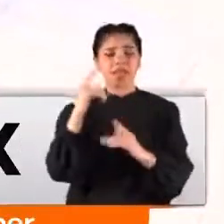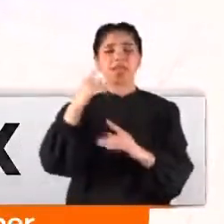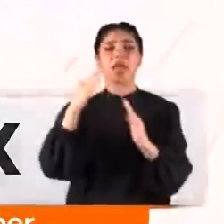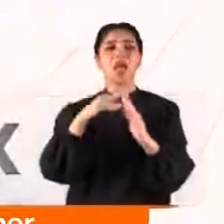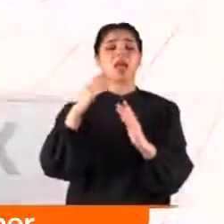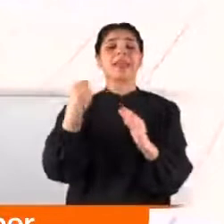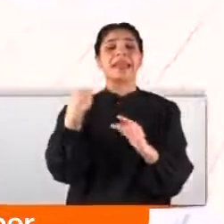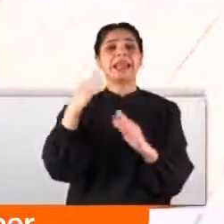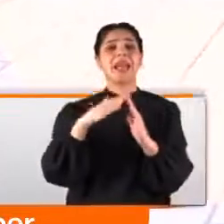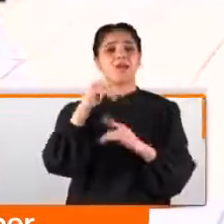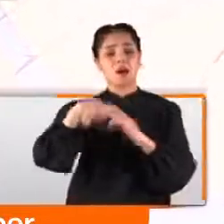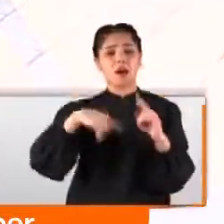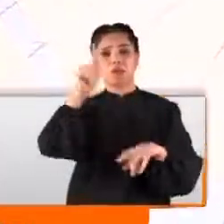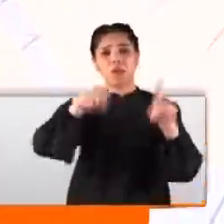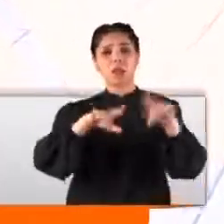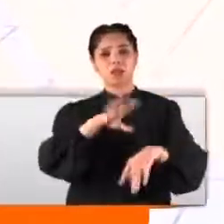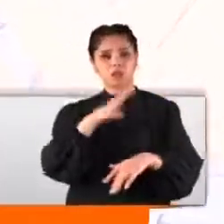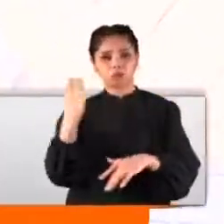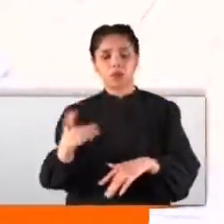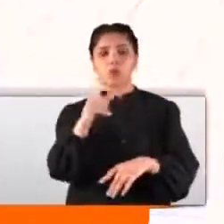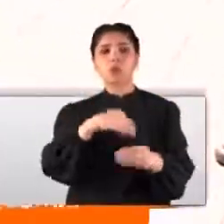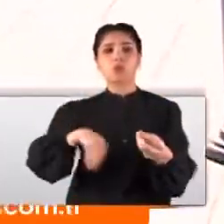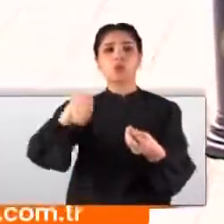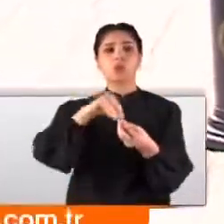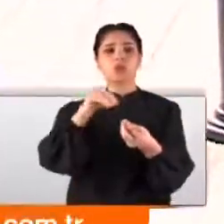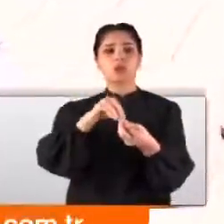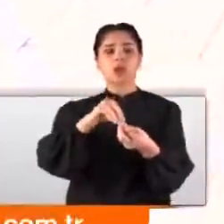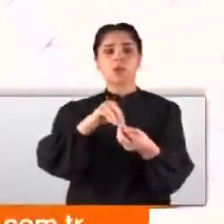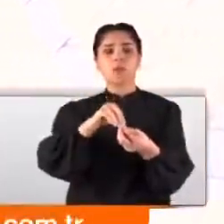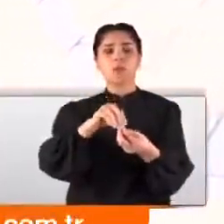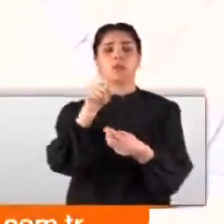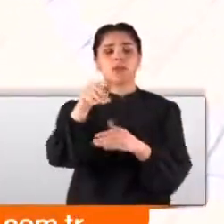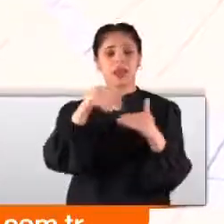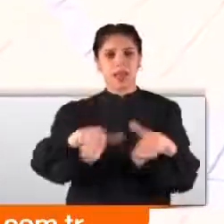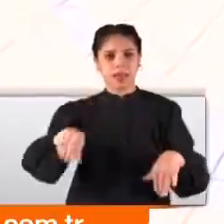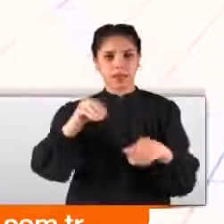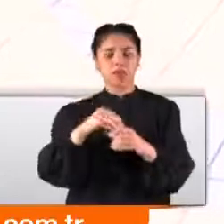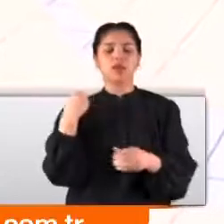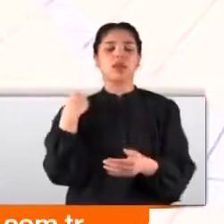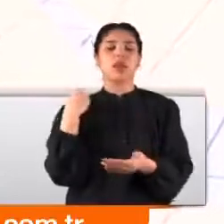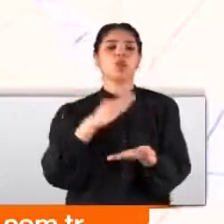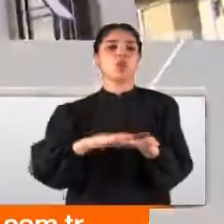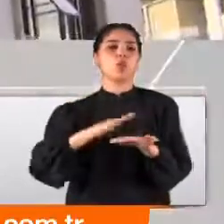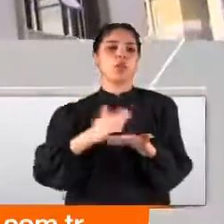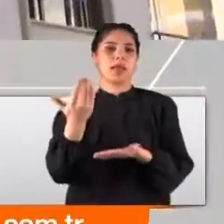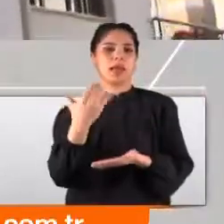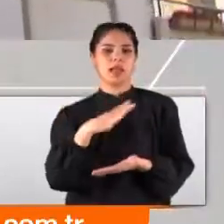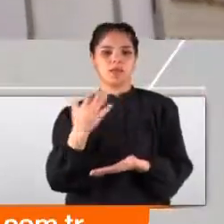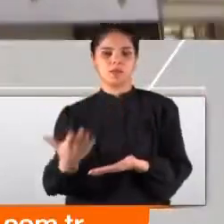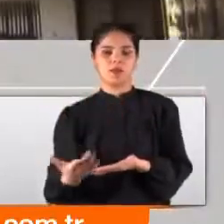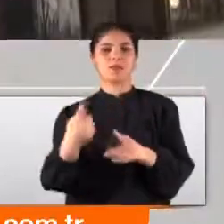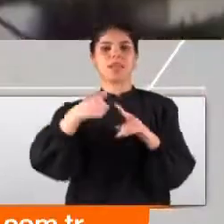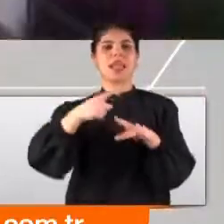bakmaya başladı. Ancak bu fahiş fiyat artışlarının kira artışlarının önüne geçmek için yeni bir düzenleme yolda.